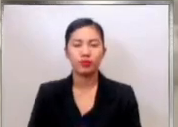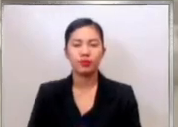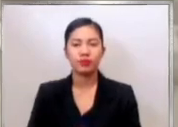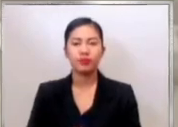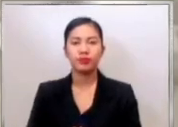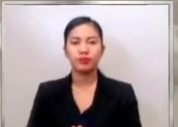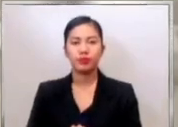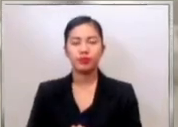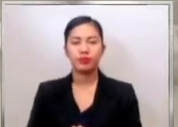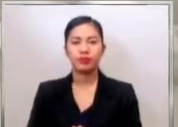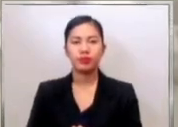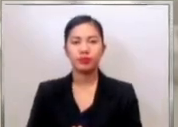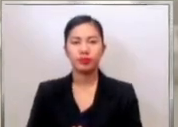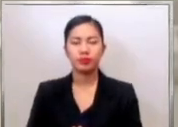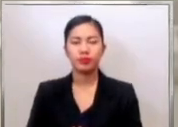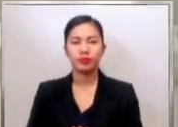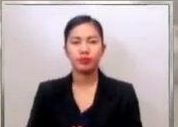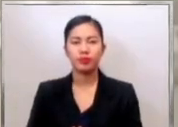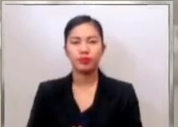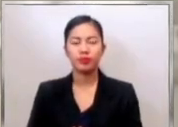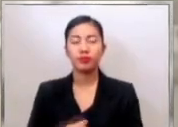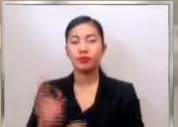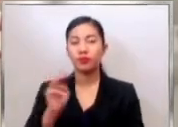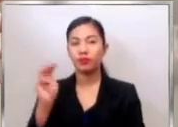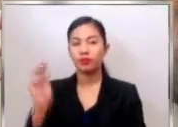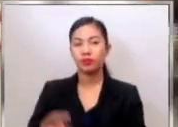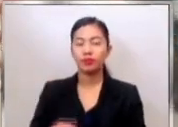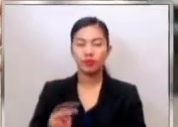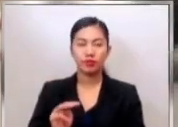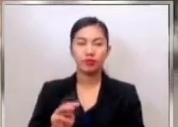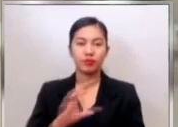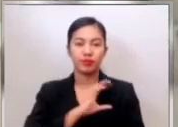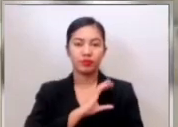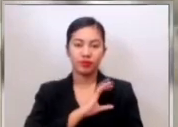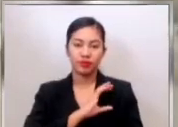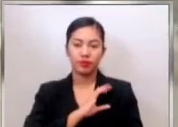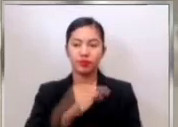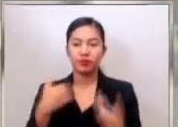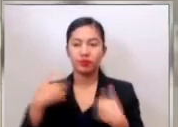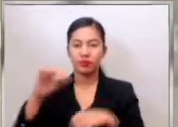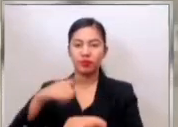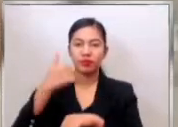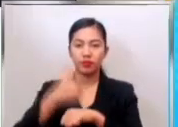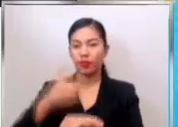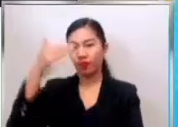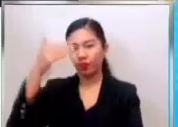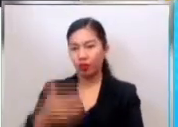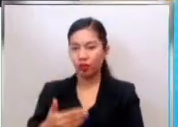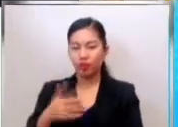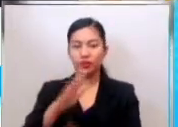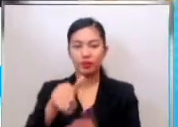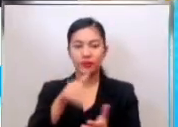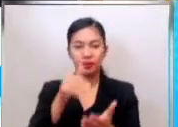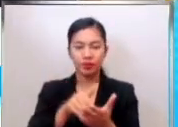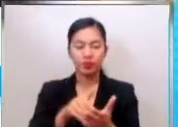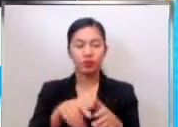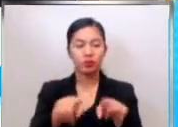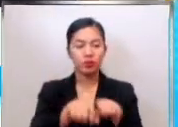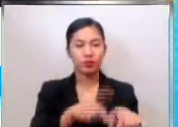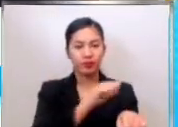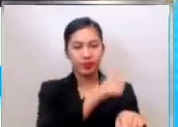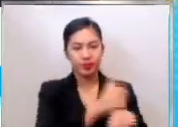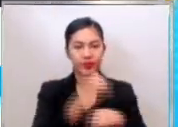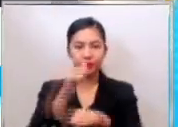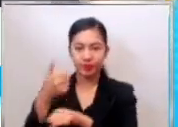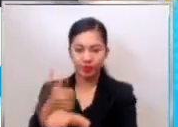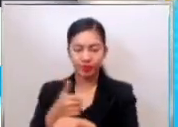Well, Connie, ang Manila Police District ay may poste sila sa harapan, meron din dito sa gitna at dun sa mga iba't iba pang mga area